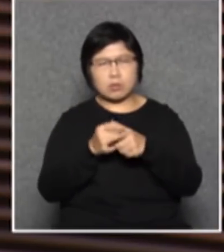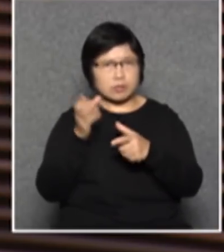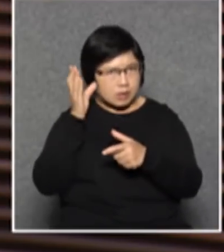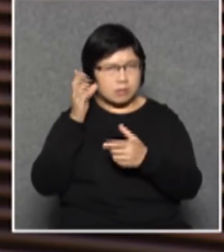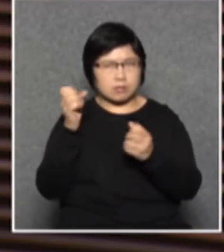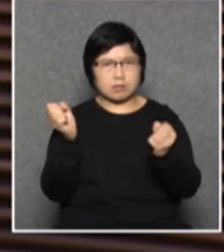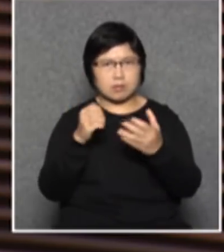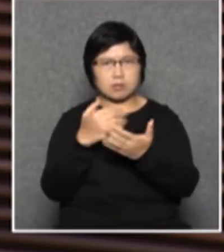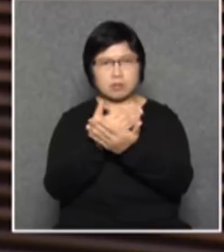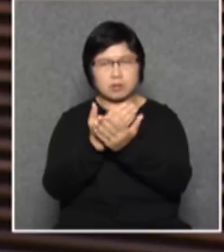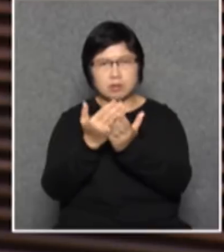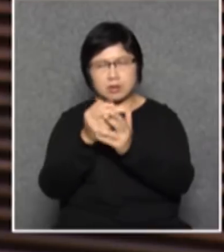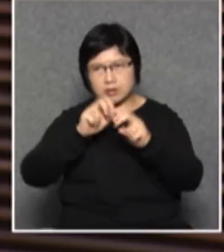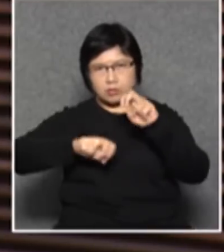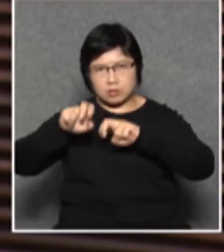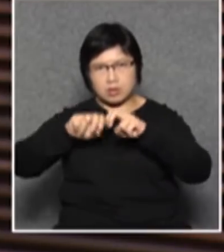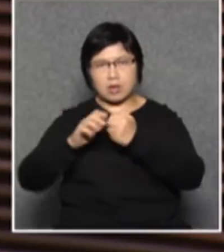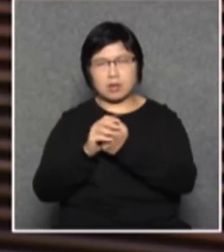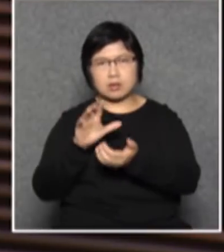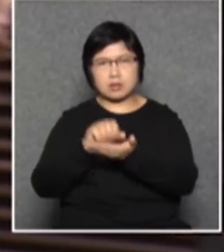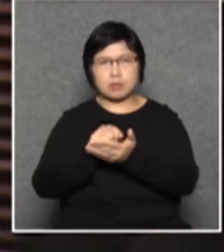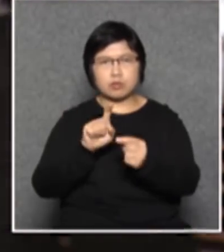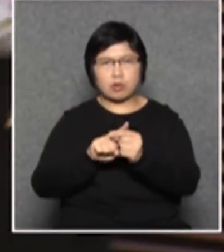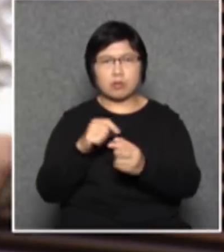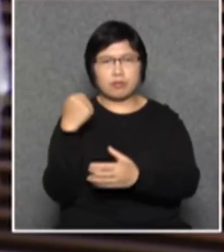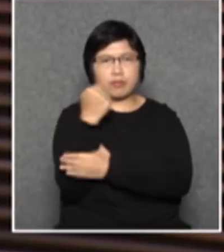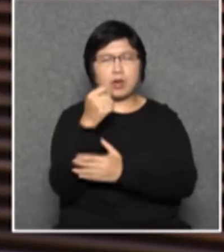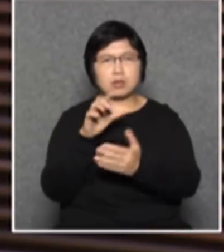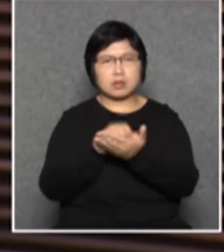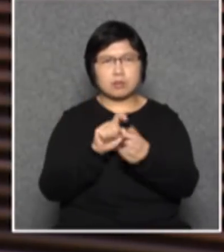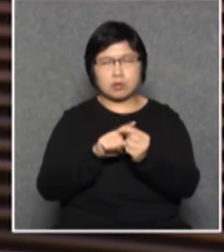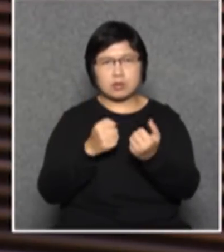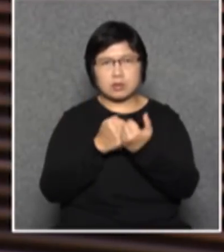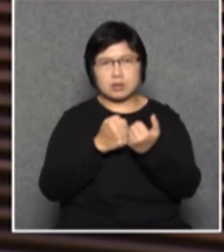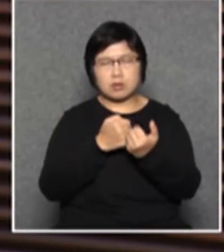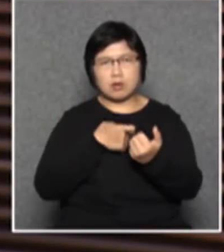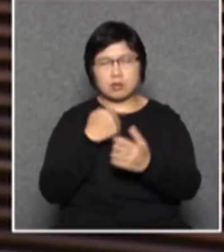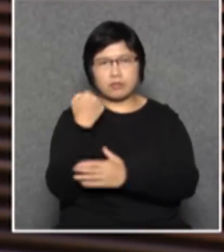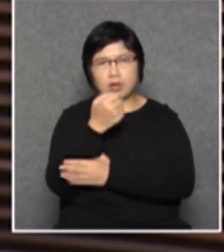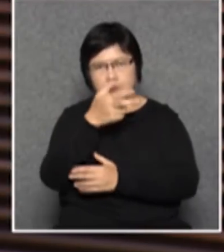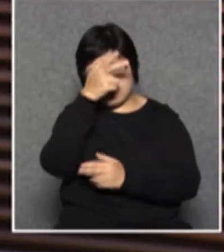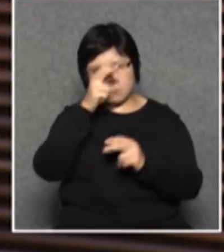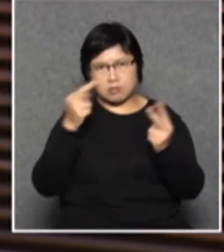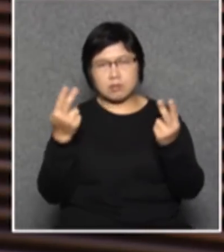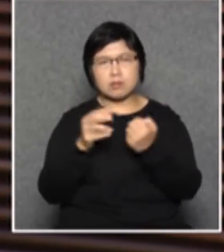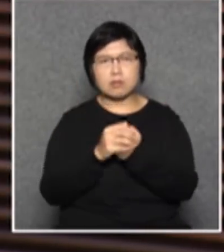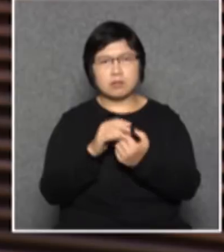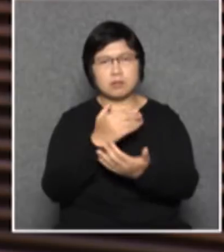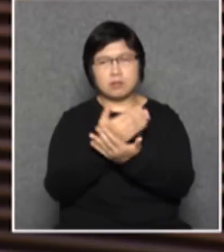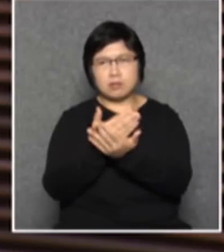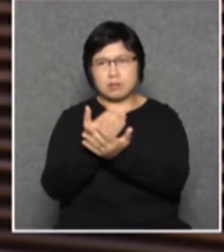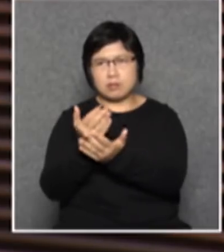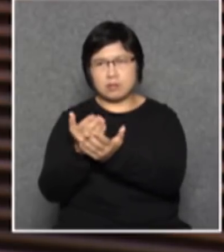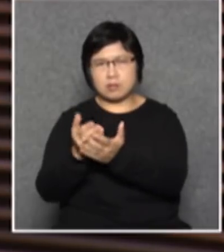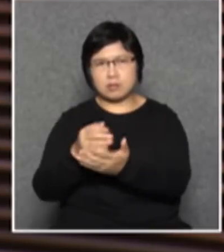形式的民調、佔中、反佔中、撐政改、反政改，這一切都會